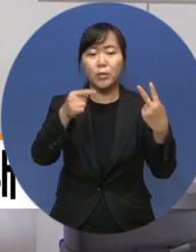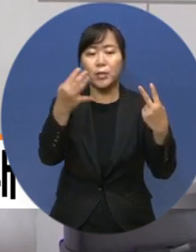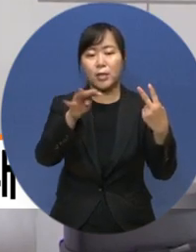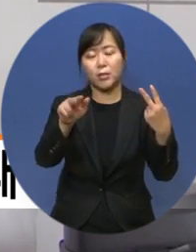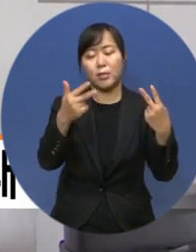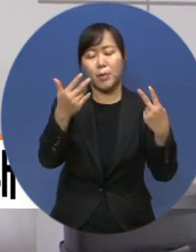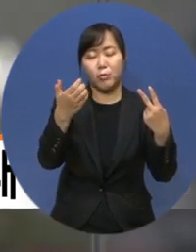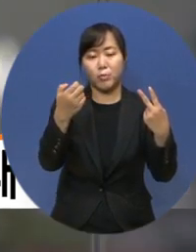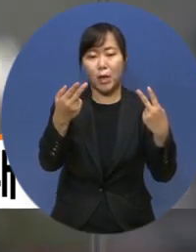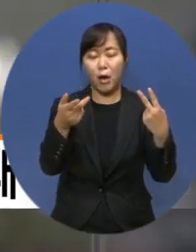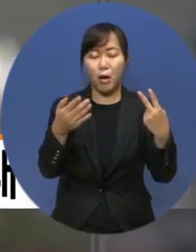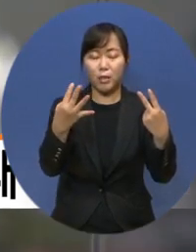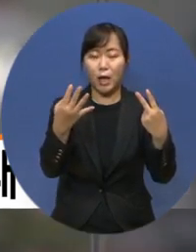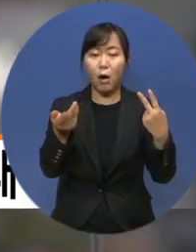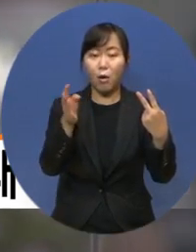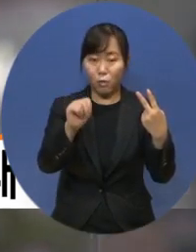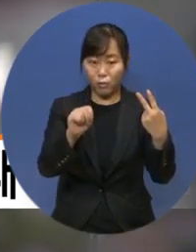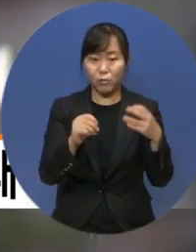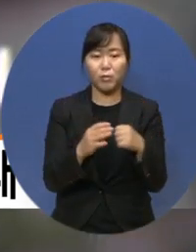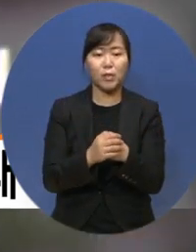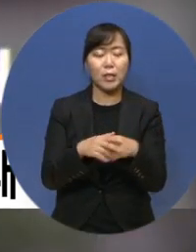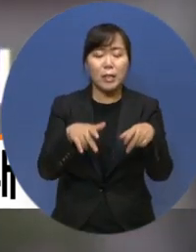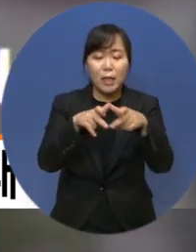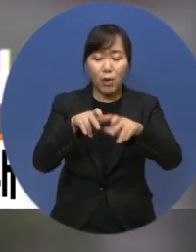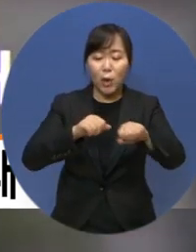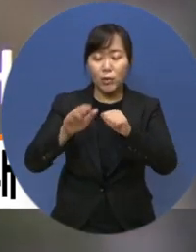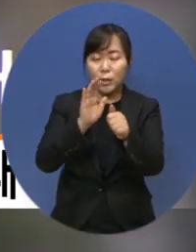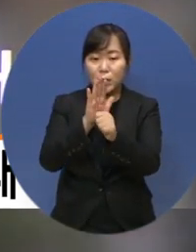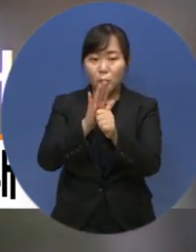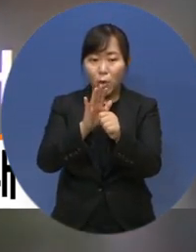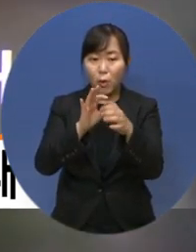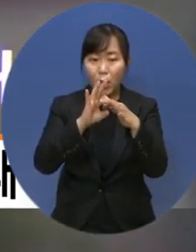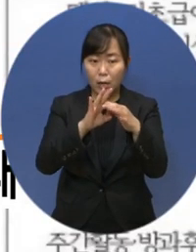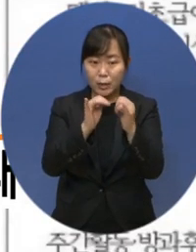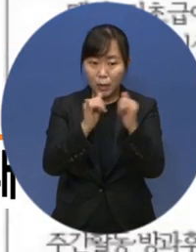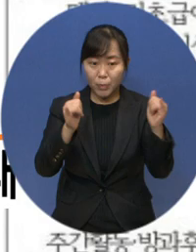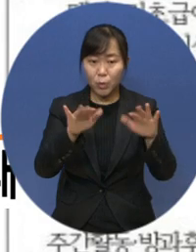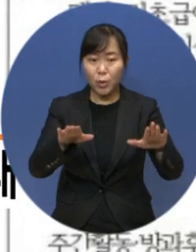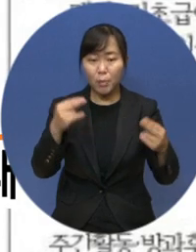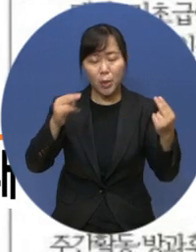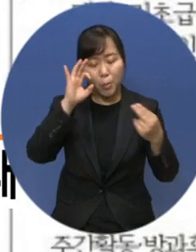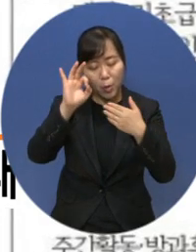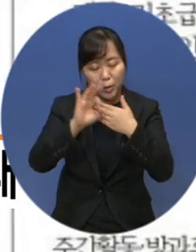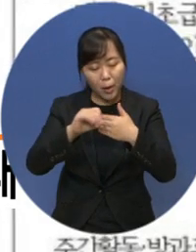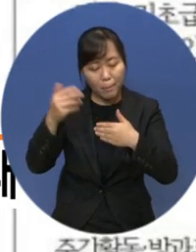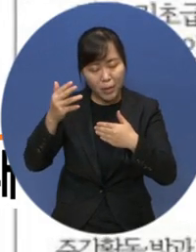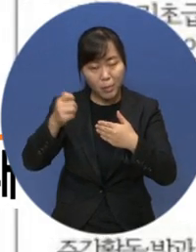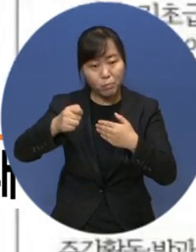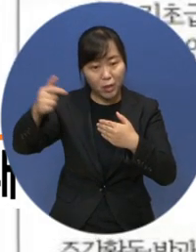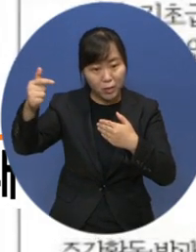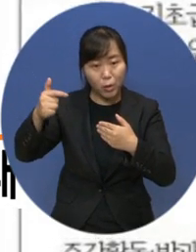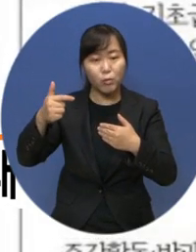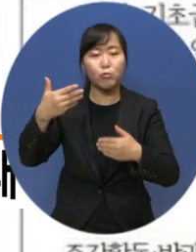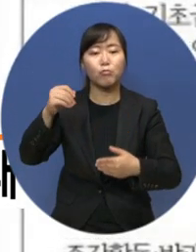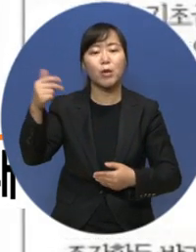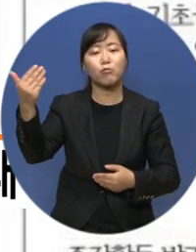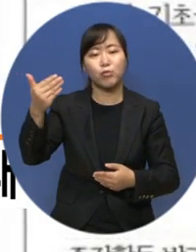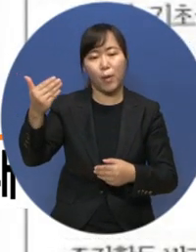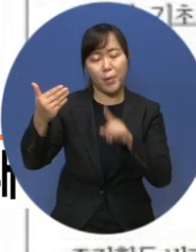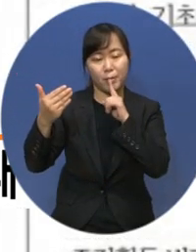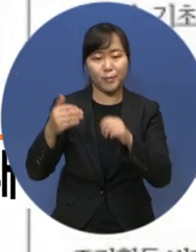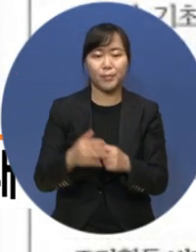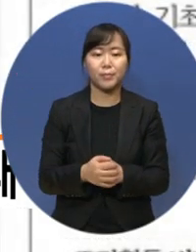4천 7백 54억 원으로 장애인 활동지원 대상자를 올해 대비 8000명 눌려 9만 9천 명으로